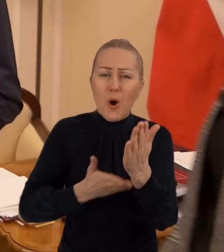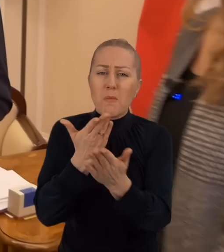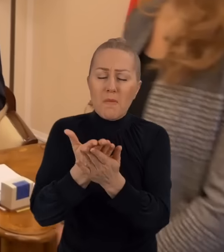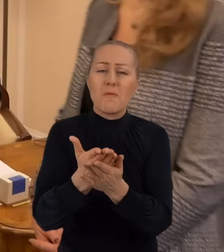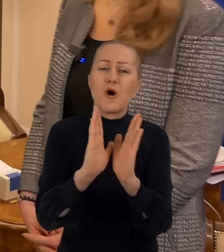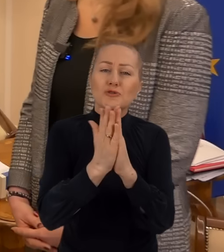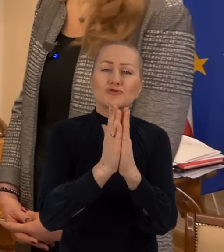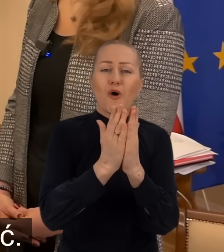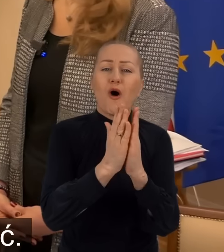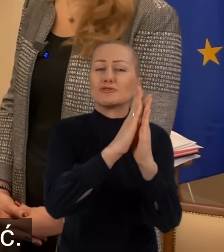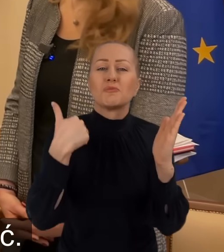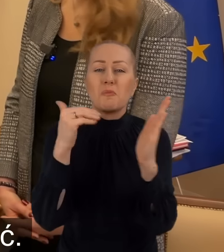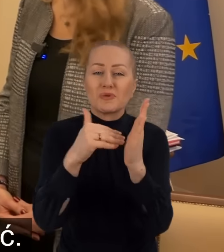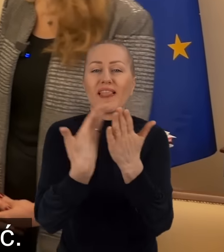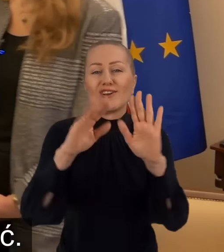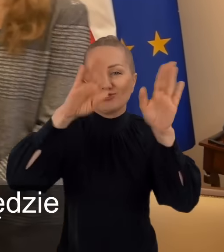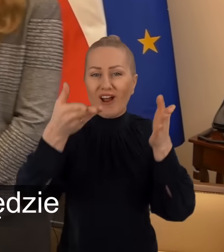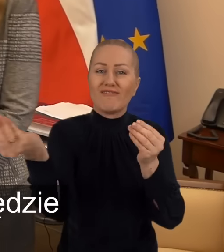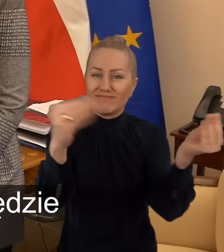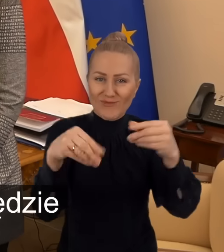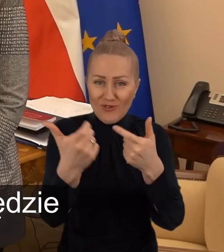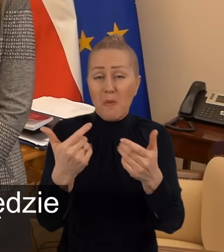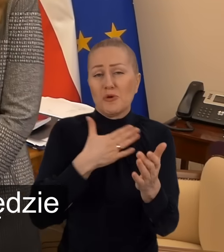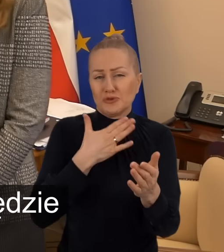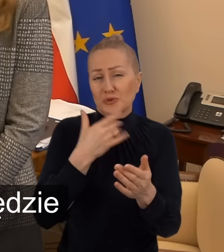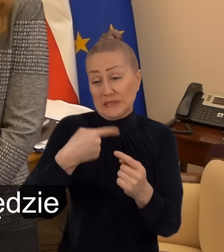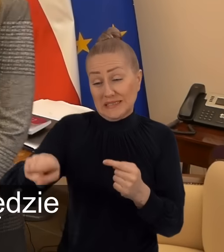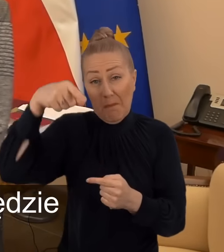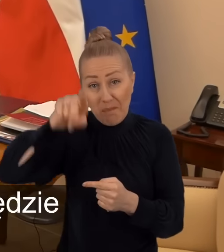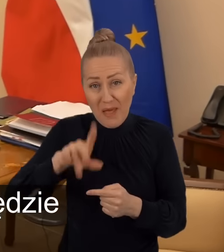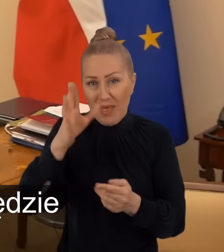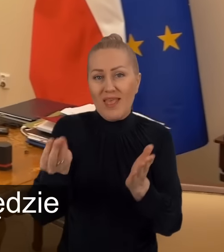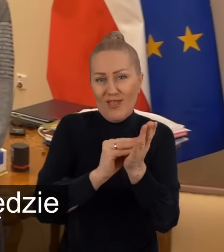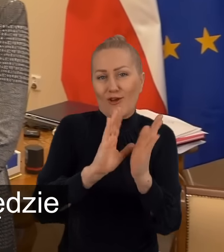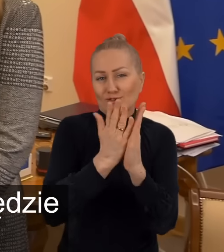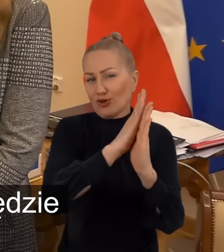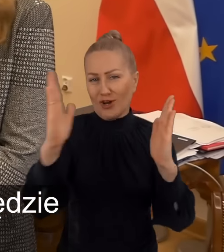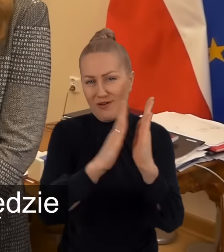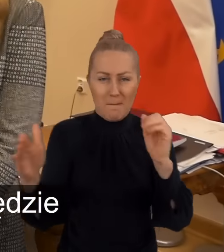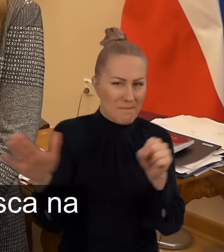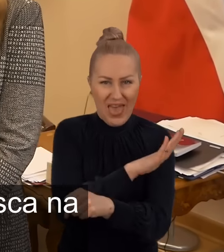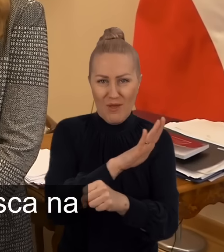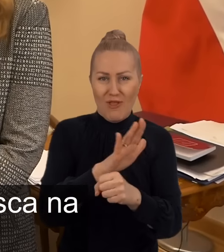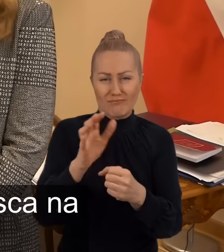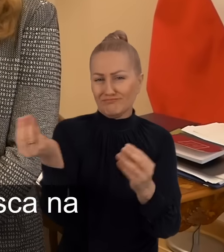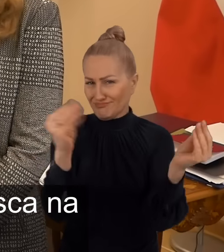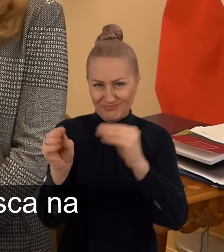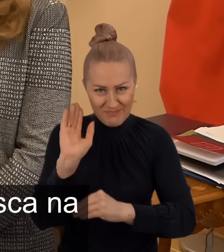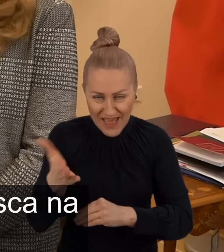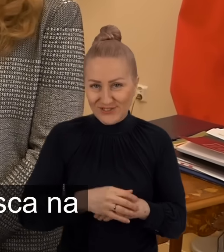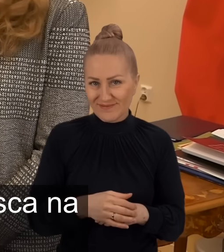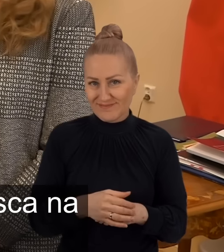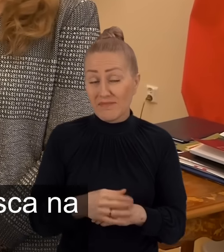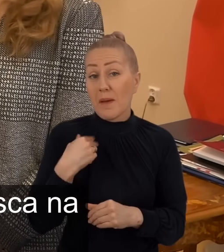książkami, więc one właśnie trafiły, powoli zaczynają się wypełniać. Myślę, że za około miesiąc już będzie wszystko wypełnione full, patrząc po tym, jak